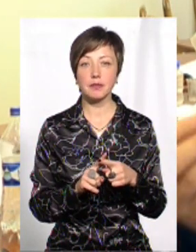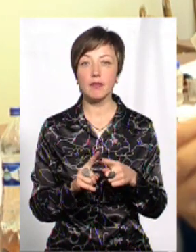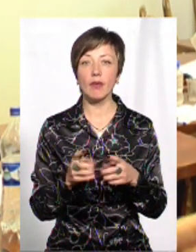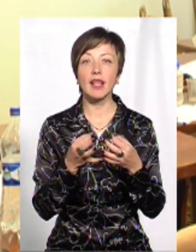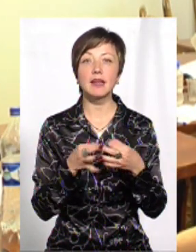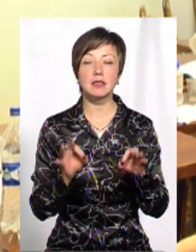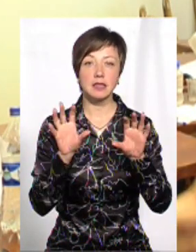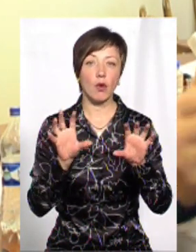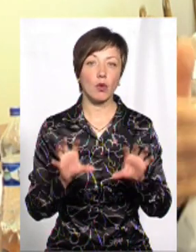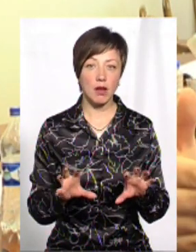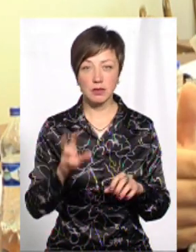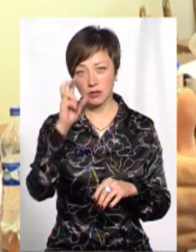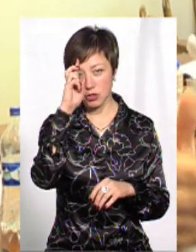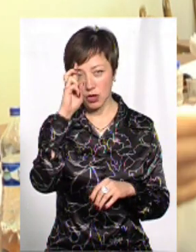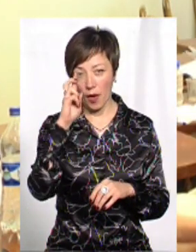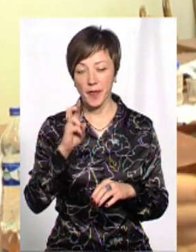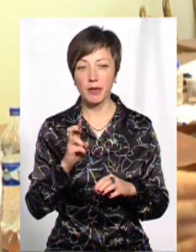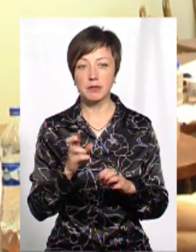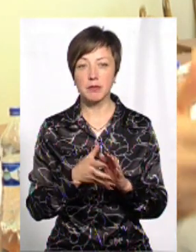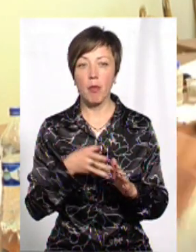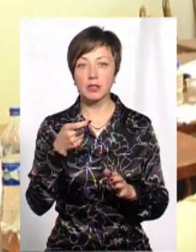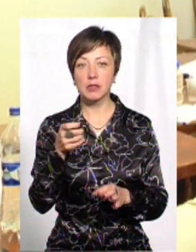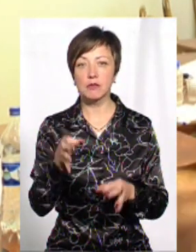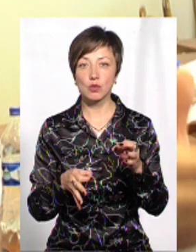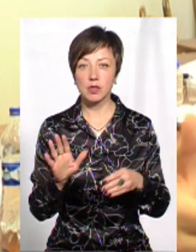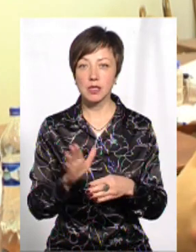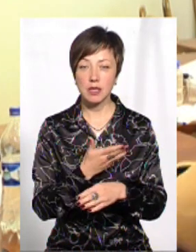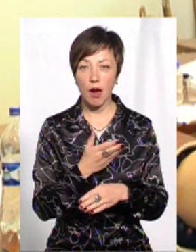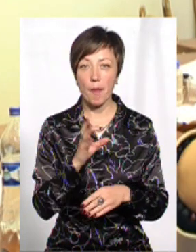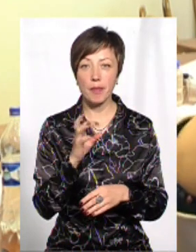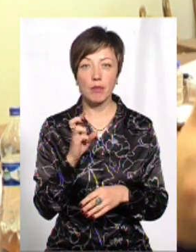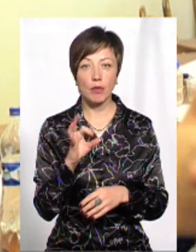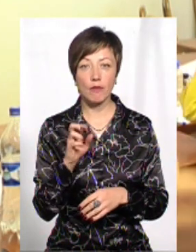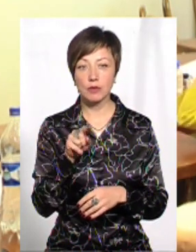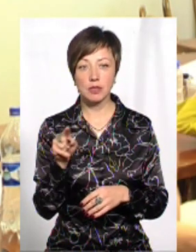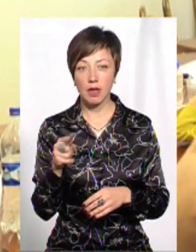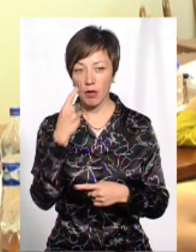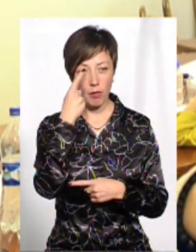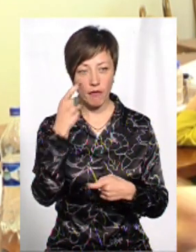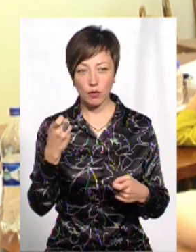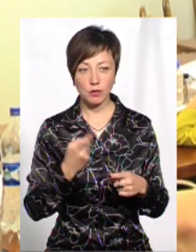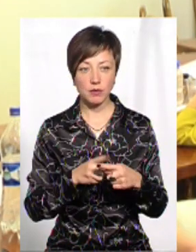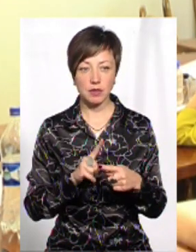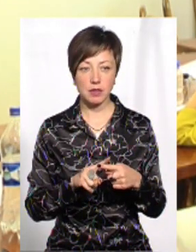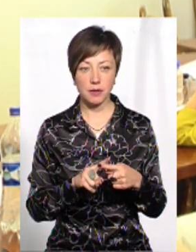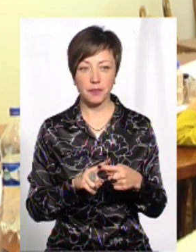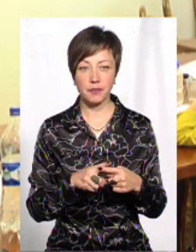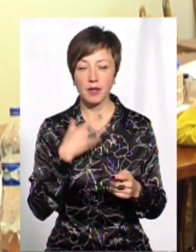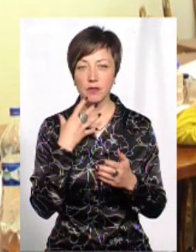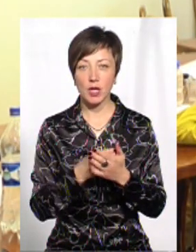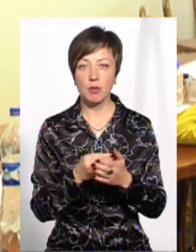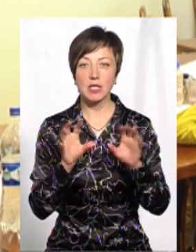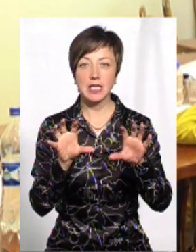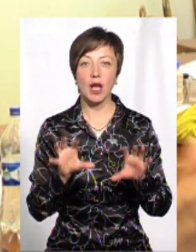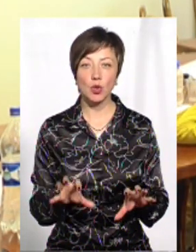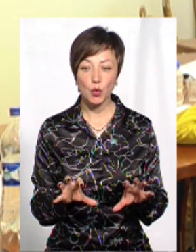що держава подала в суд на зняття, оскільки вони не повідомили це в своєму